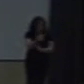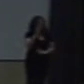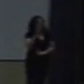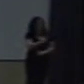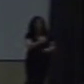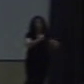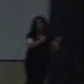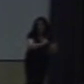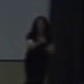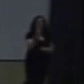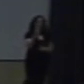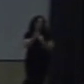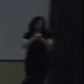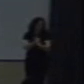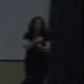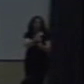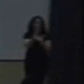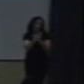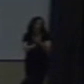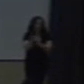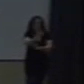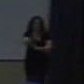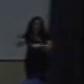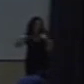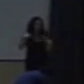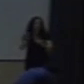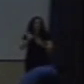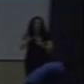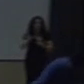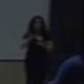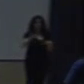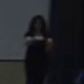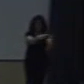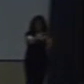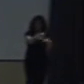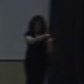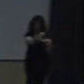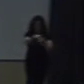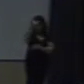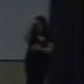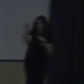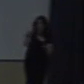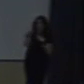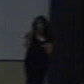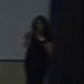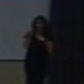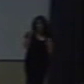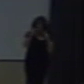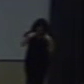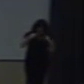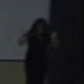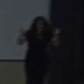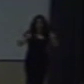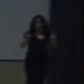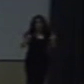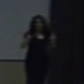dels valors i tal, però la gent creu que hem de tenir més límits, la gent creu que hem d'informar